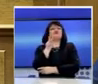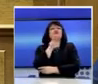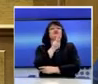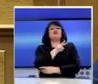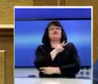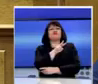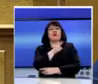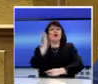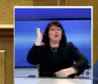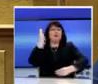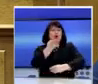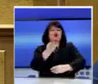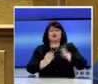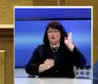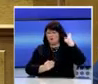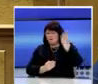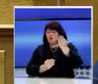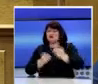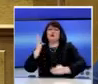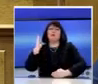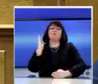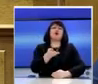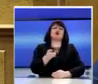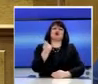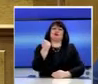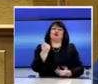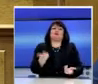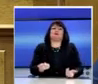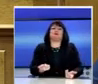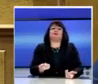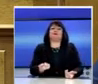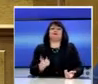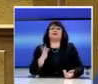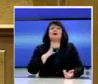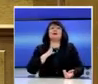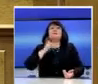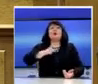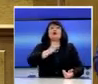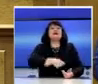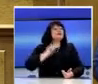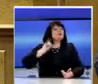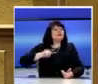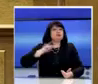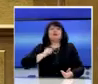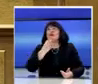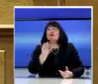και η επιβολή προστήμων και γιατί οι πολίτες δεν πειθαρχούν.